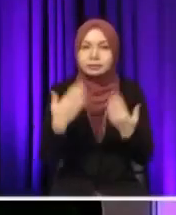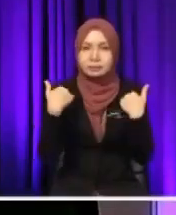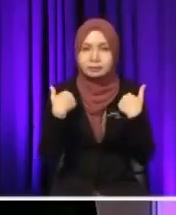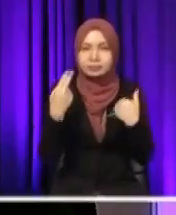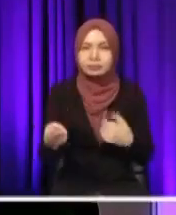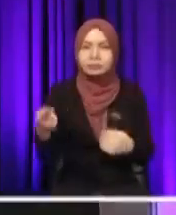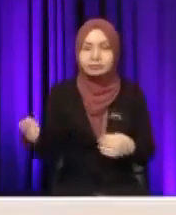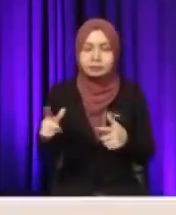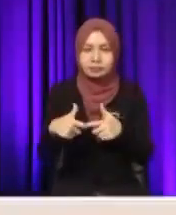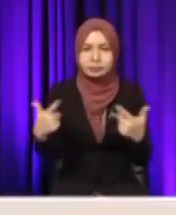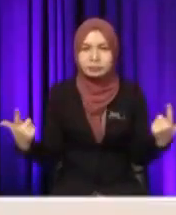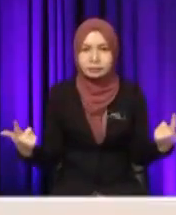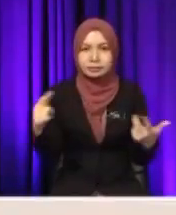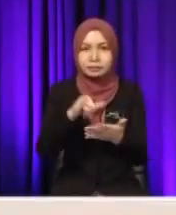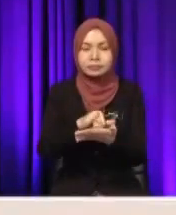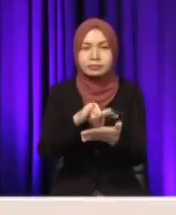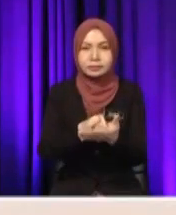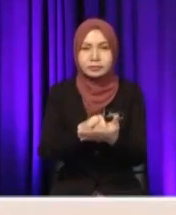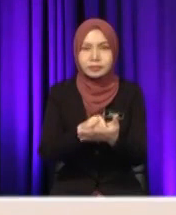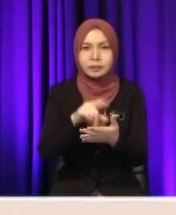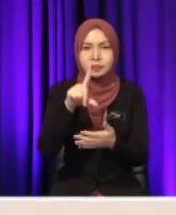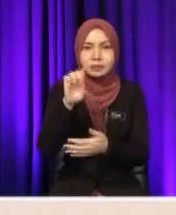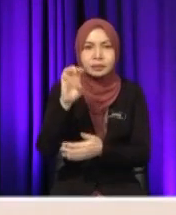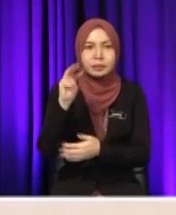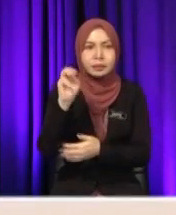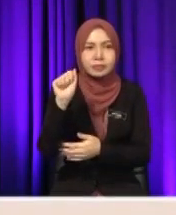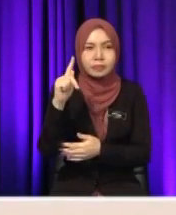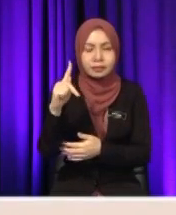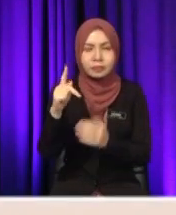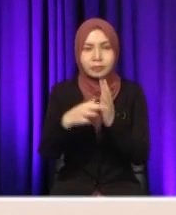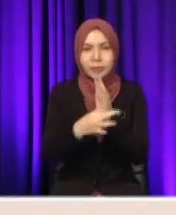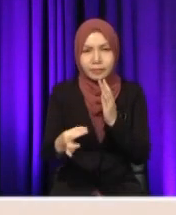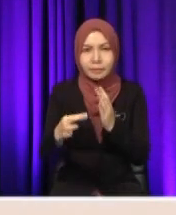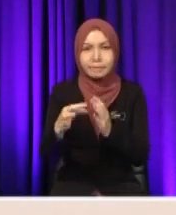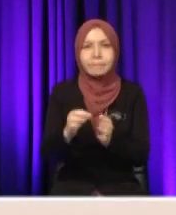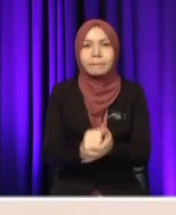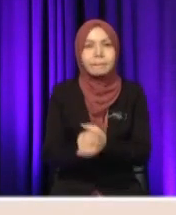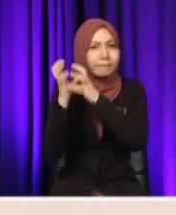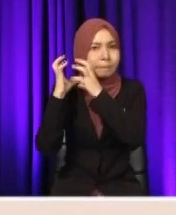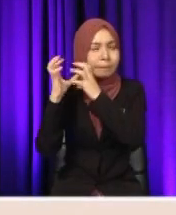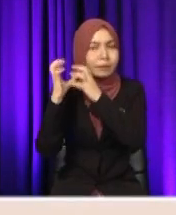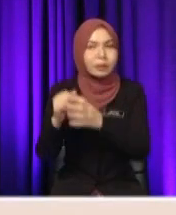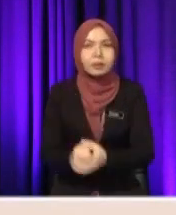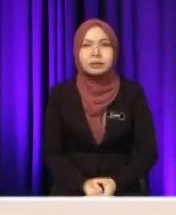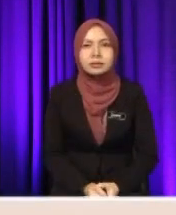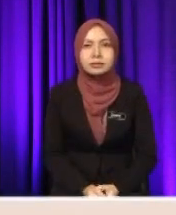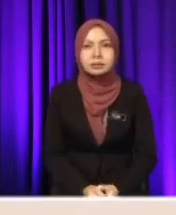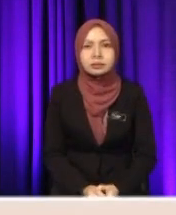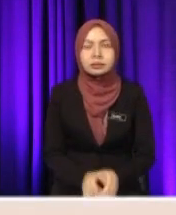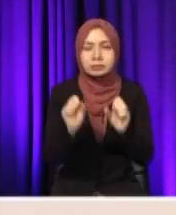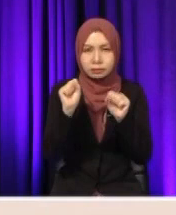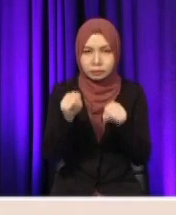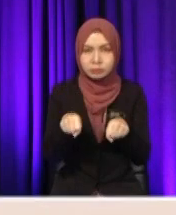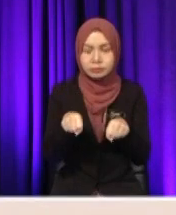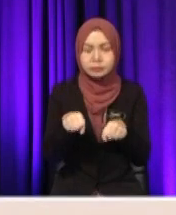bahan-bahan lain eh, iaitu lemak minyak sawit yang seimbang dengan jumlah lemak tepu dan lemak tak tepu tadi boleh menghasilkan